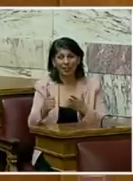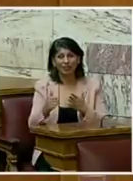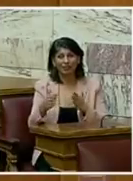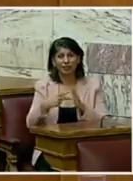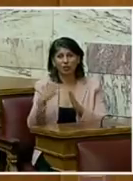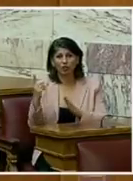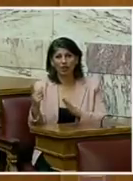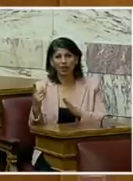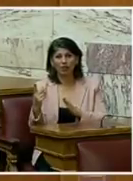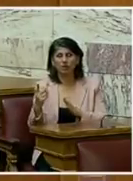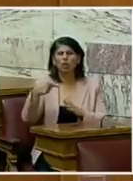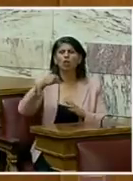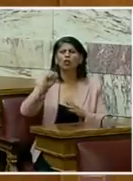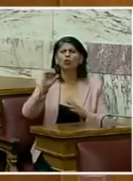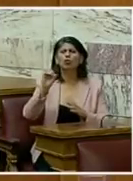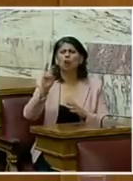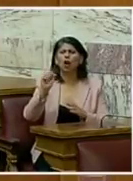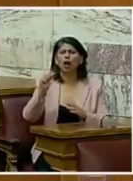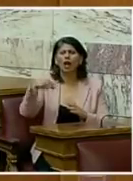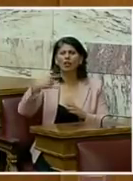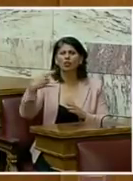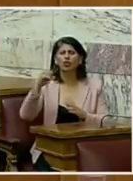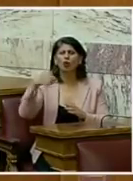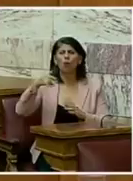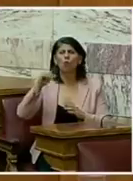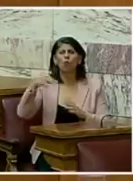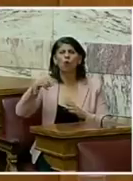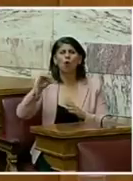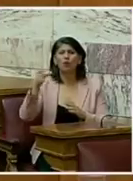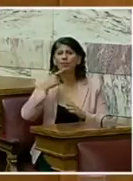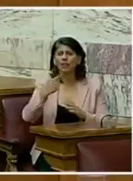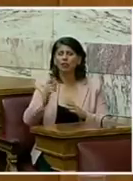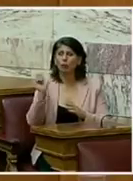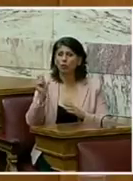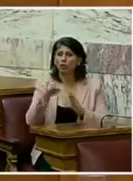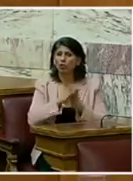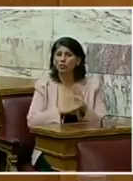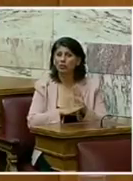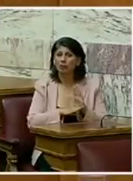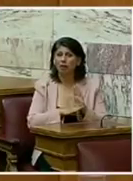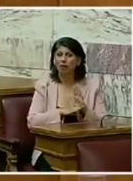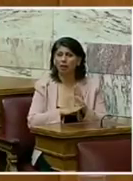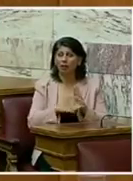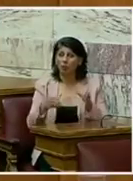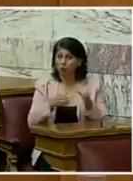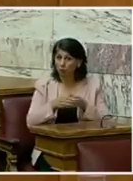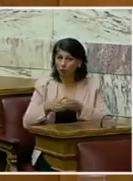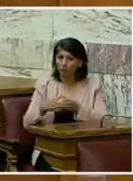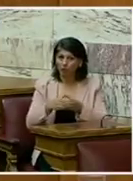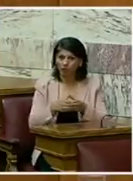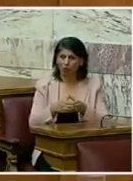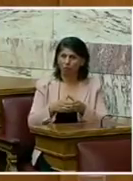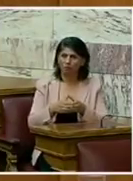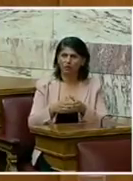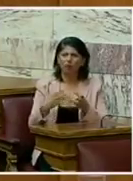Τι λέγατε για την υπόθεση αυτή? Όχι, το πολιτικό συστήματος, λέω, των οποίων τα κόμματα κυρίαρχα για δεκαετίες,